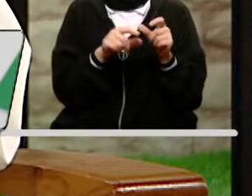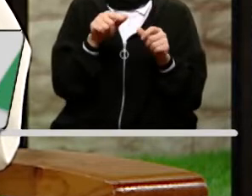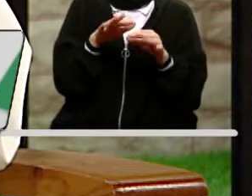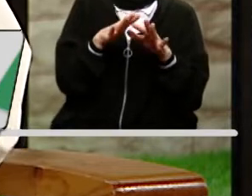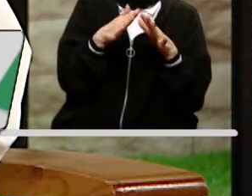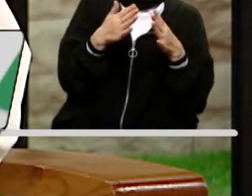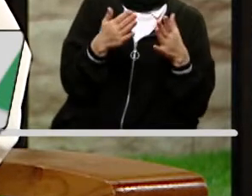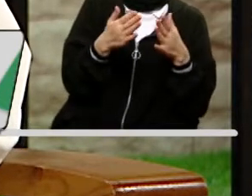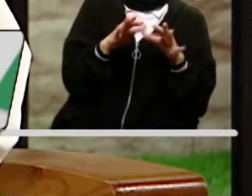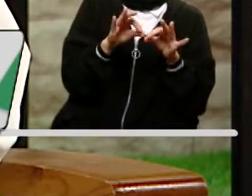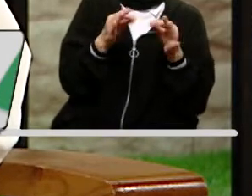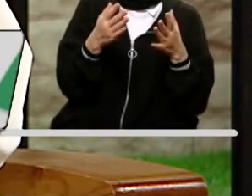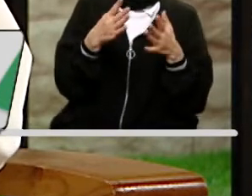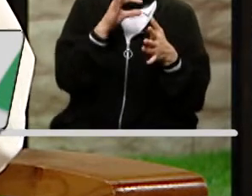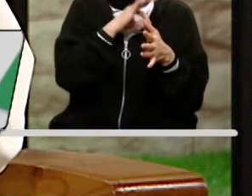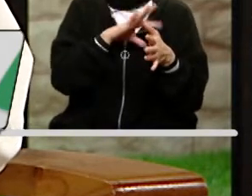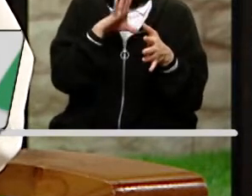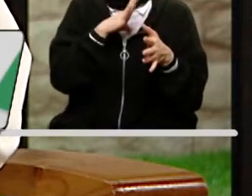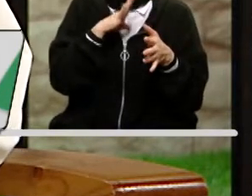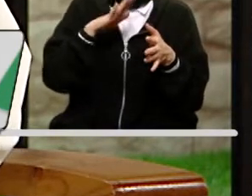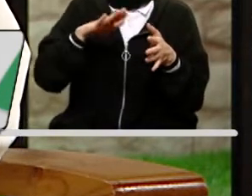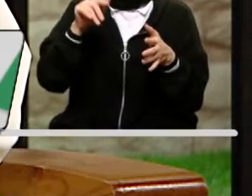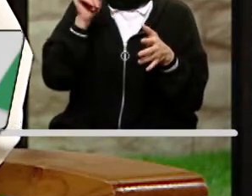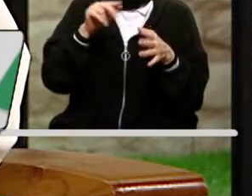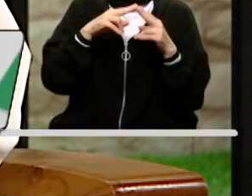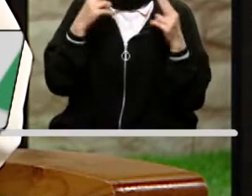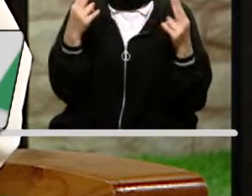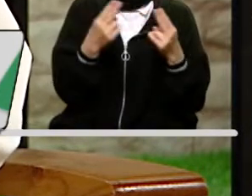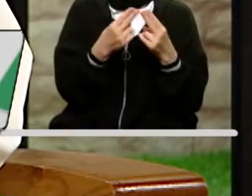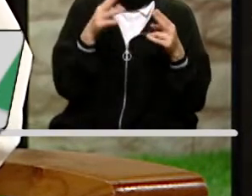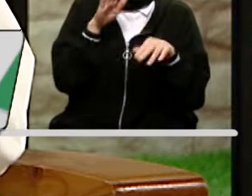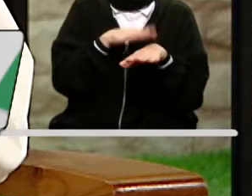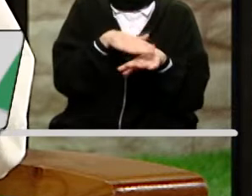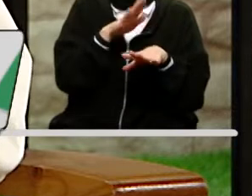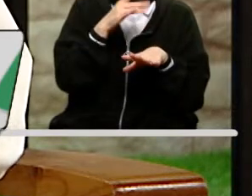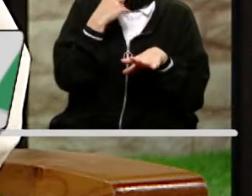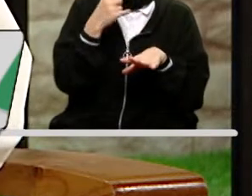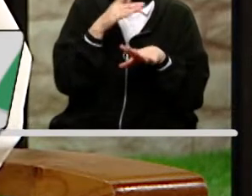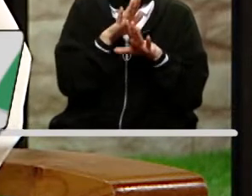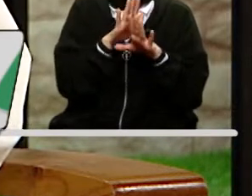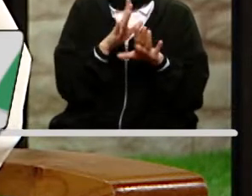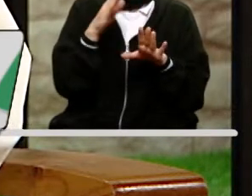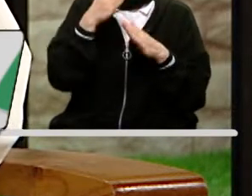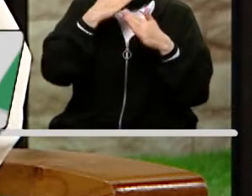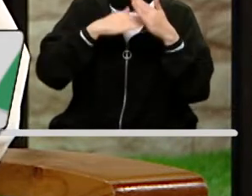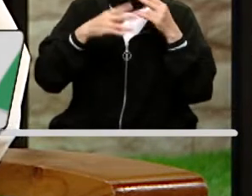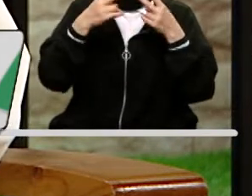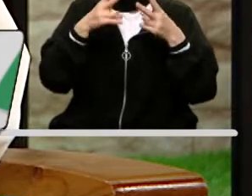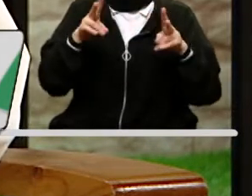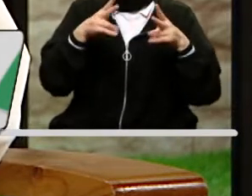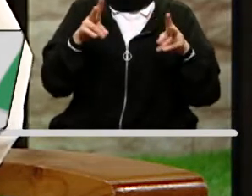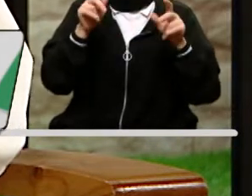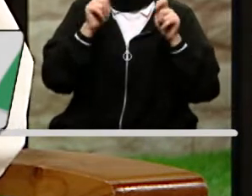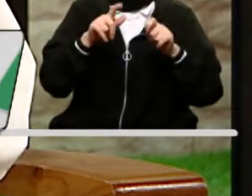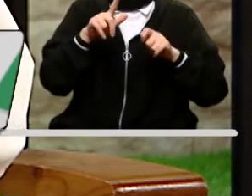işe yarıyor? Çocuğun bu dünyasını cız yapma etme demeden önce açıklamamız gerekiyor. İşte çocuk ne